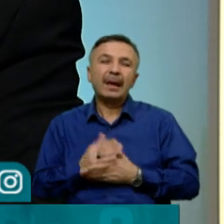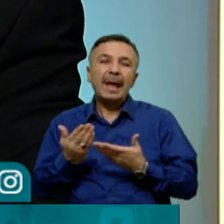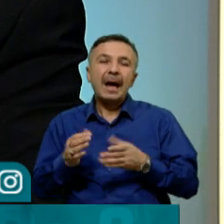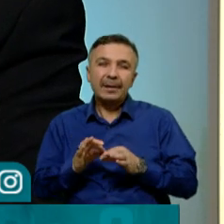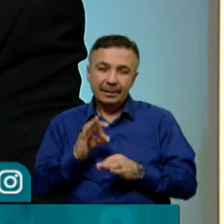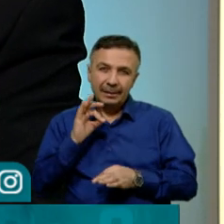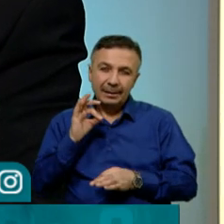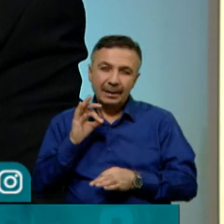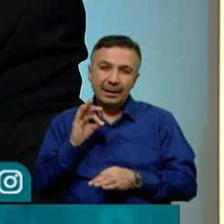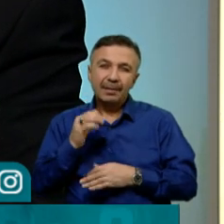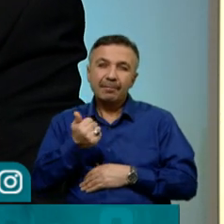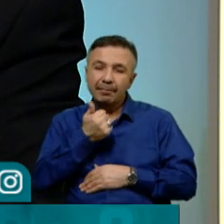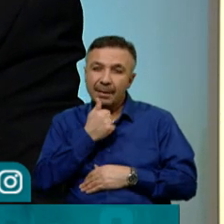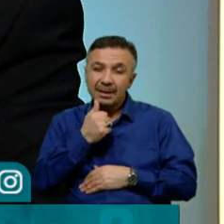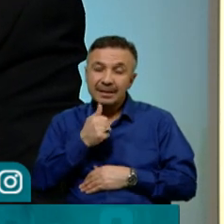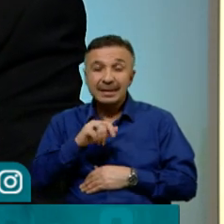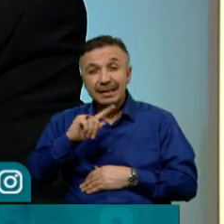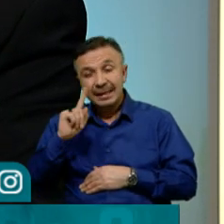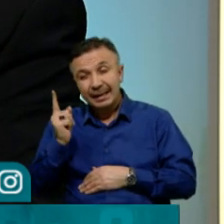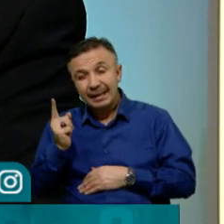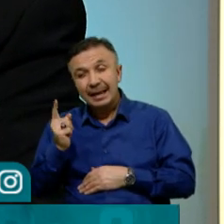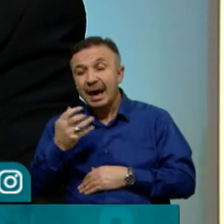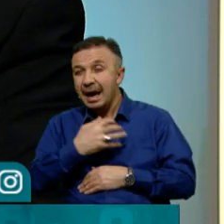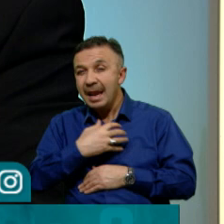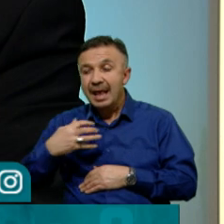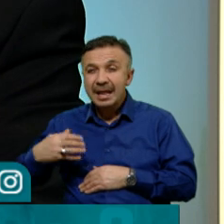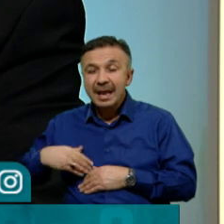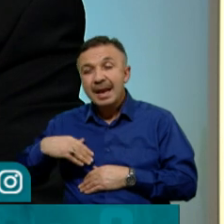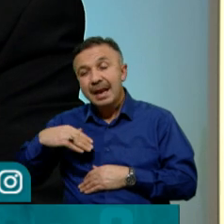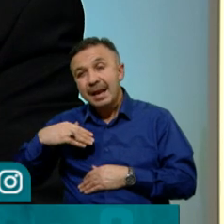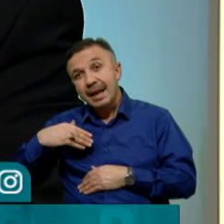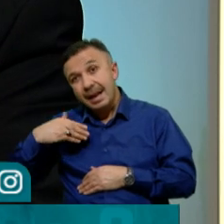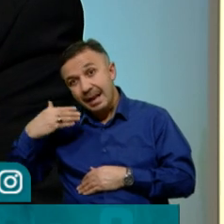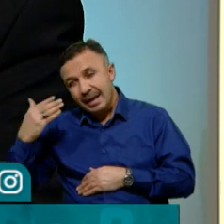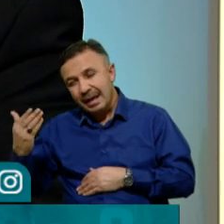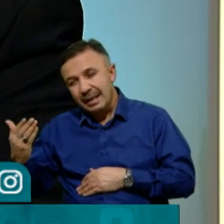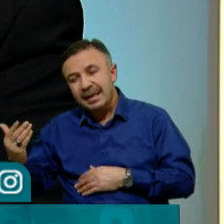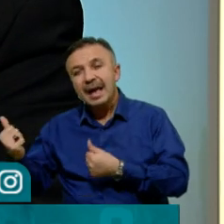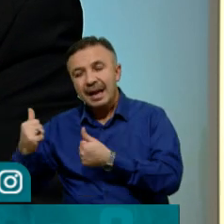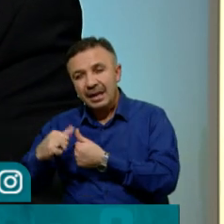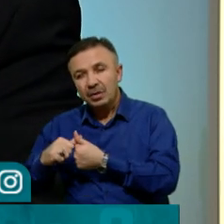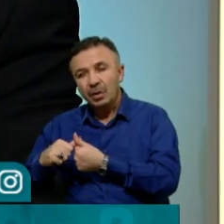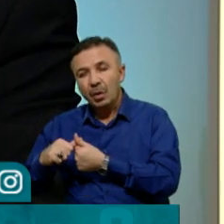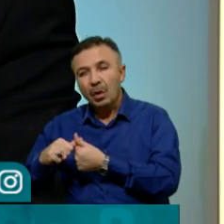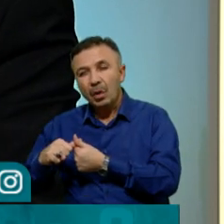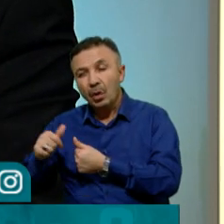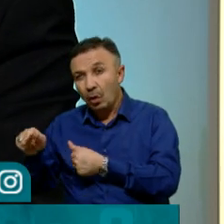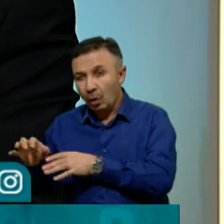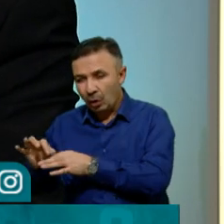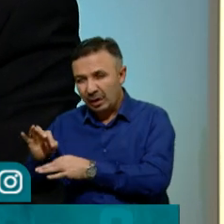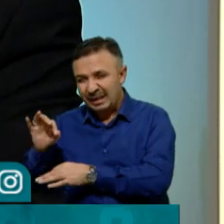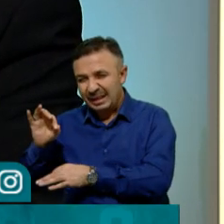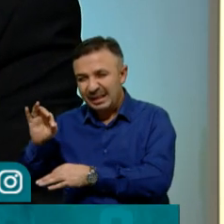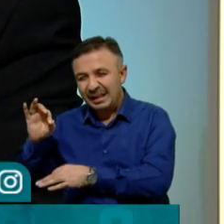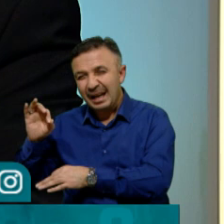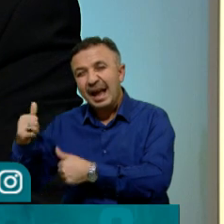o kişinin babasının annesinin dışındaki diğer eşi de o kişiyle evlenilmesi ebedî